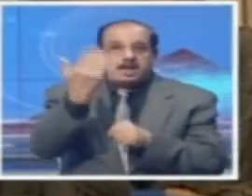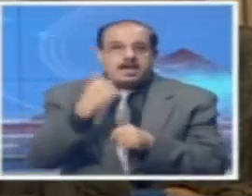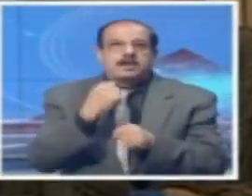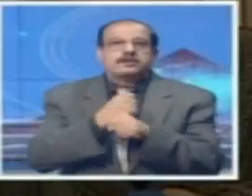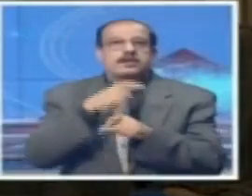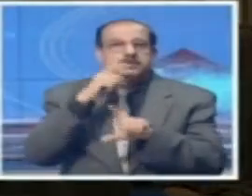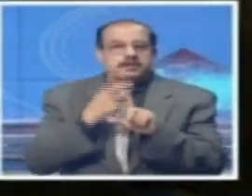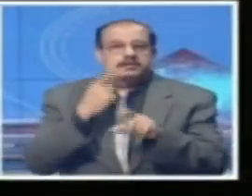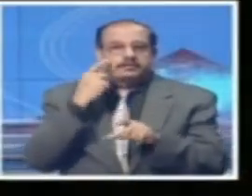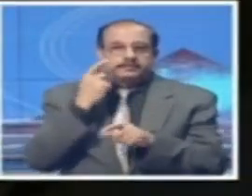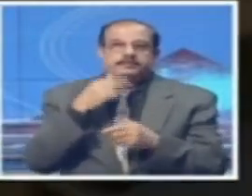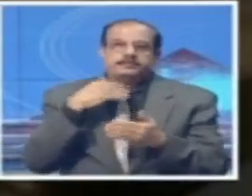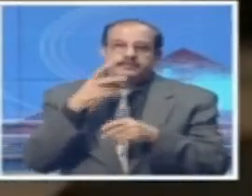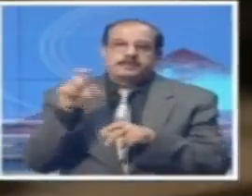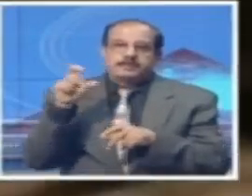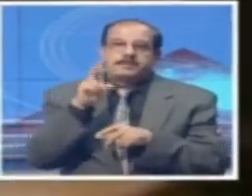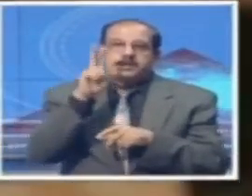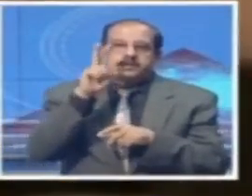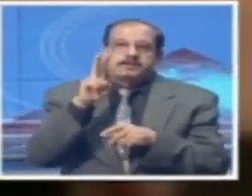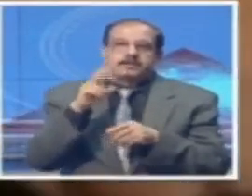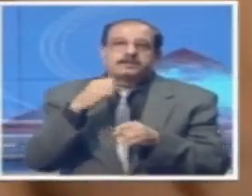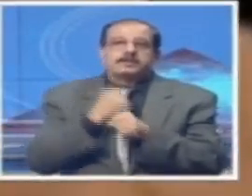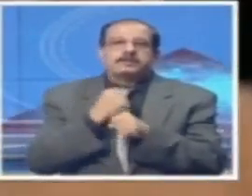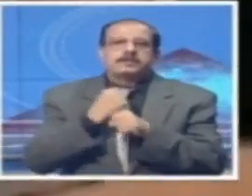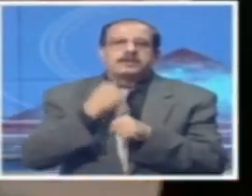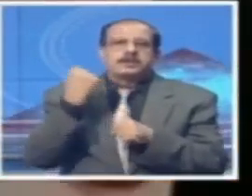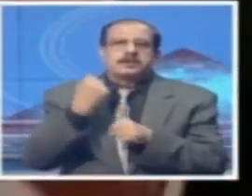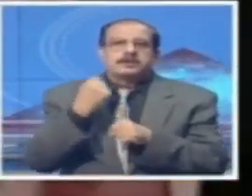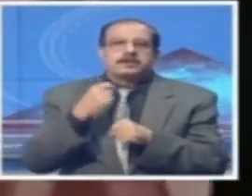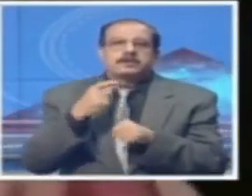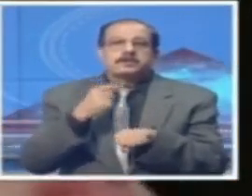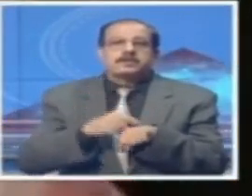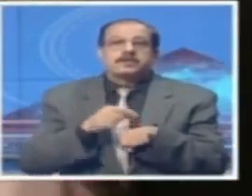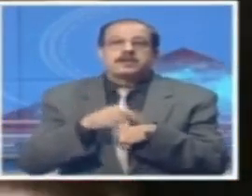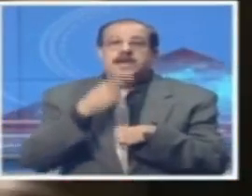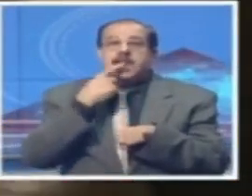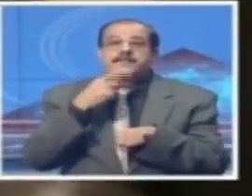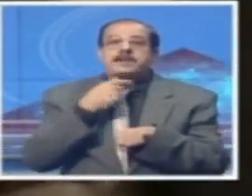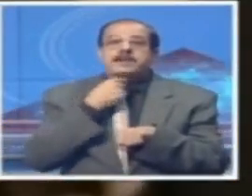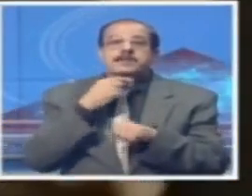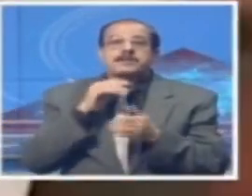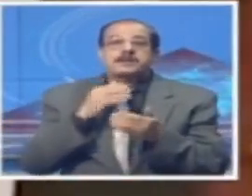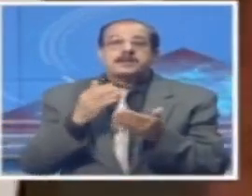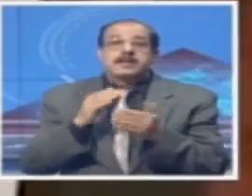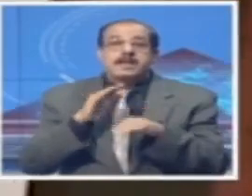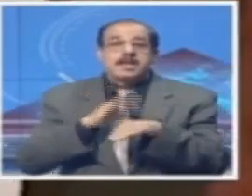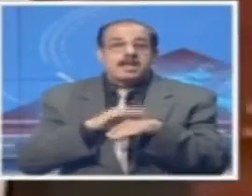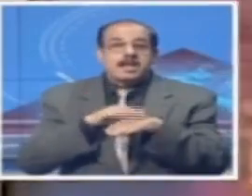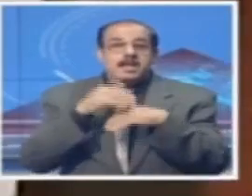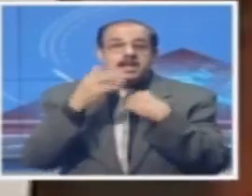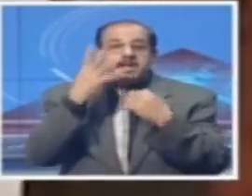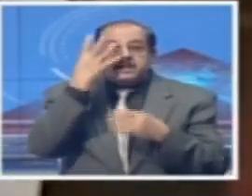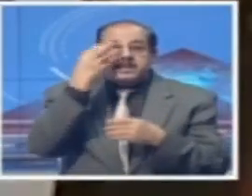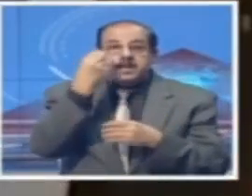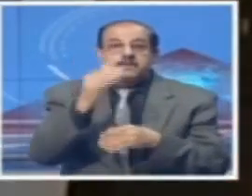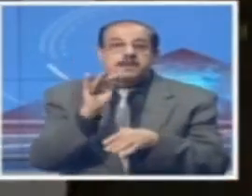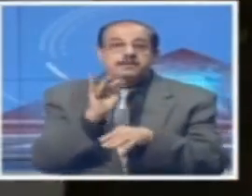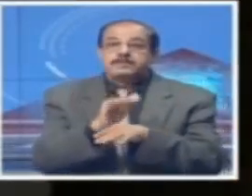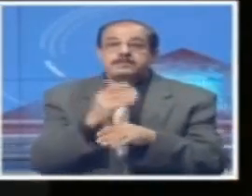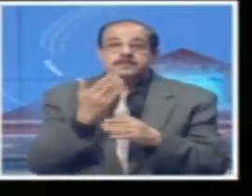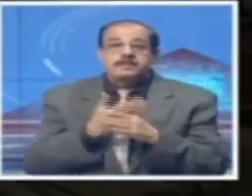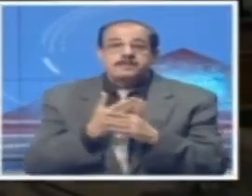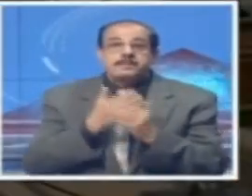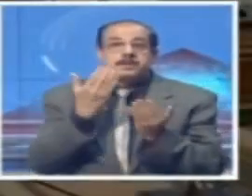قاربت 7 أشهر. للدور الكبير للدكتور كمال الجنزوري في خدمة وطنه وعطائه الذي لم